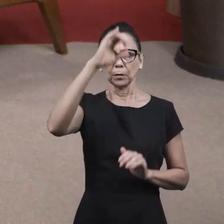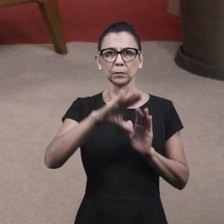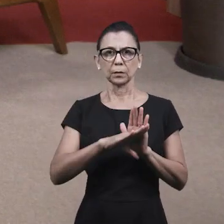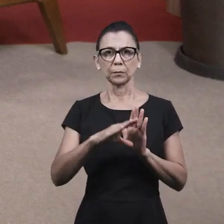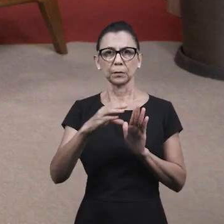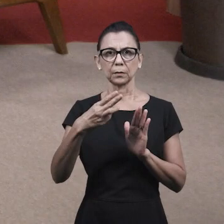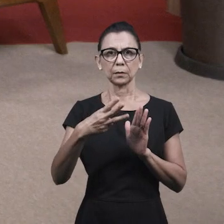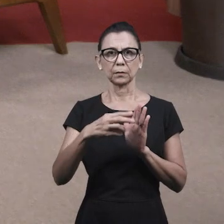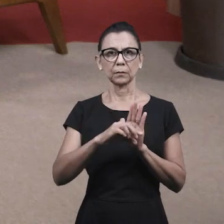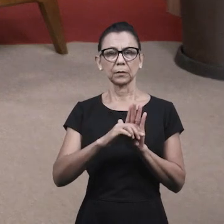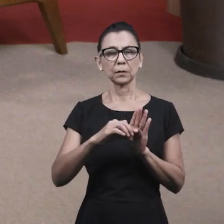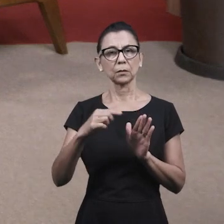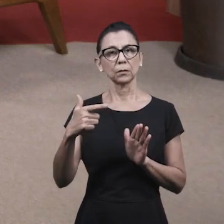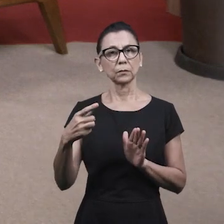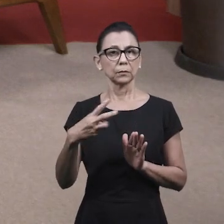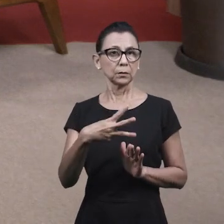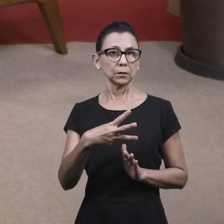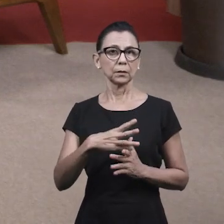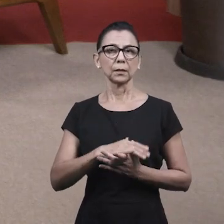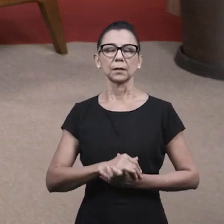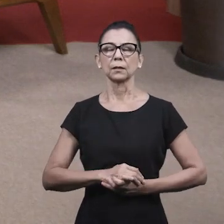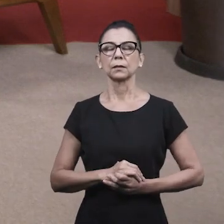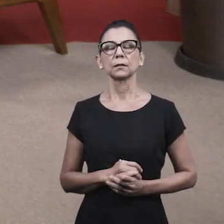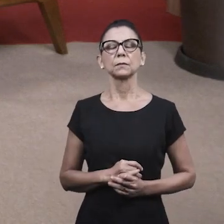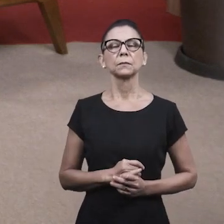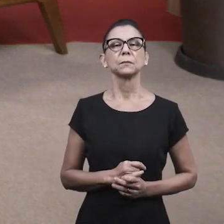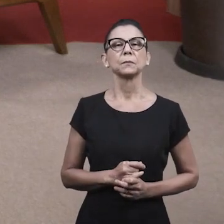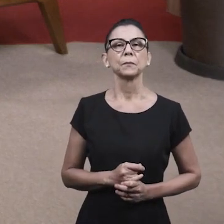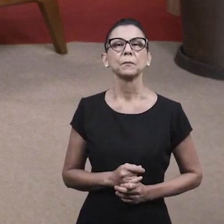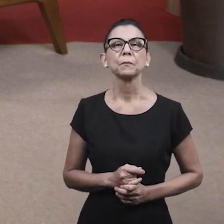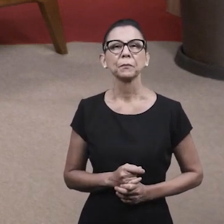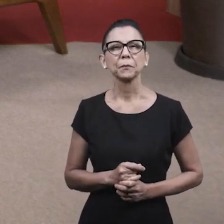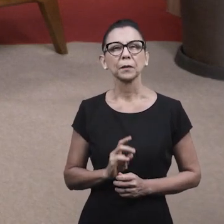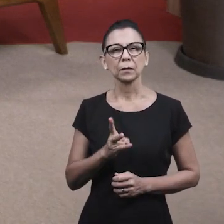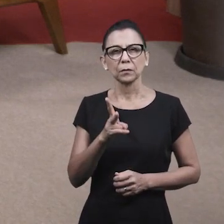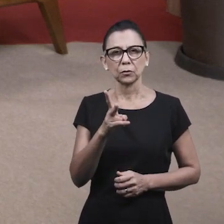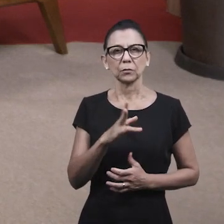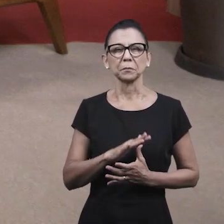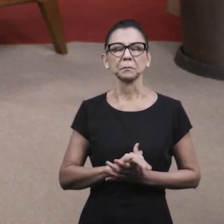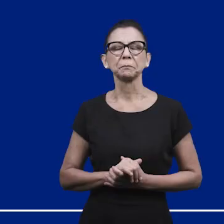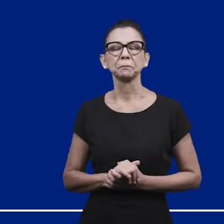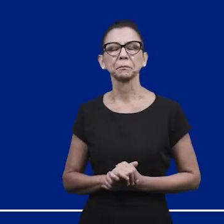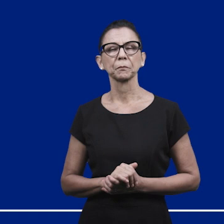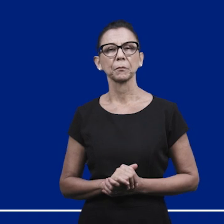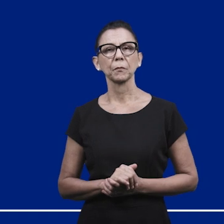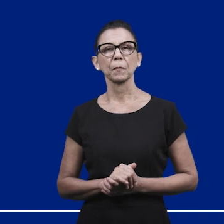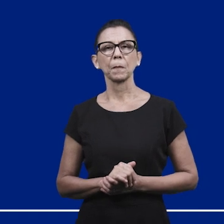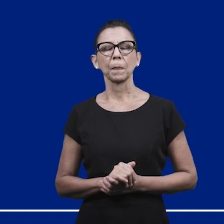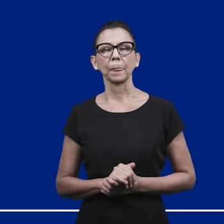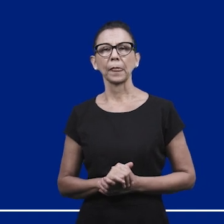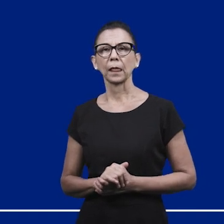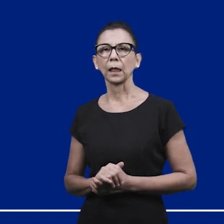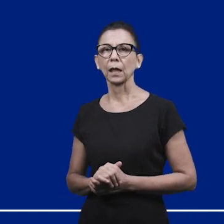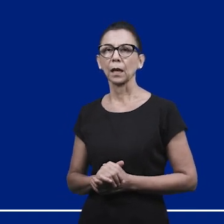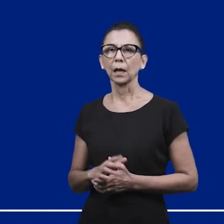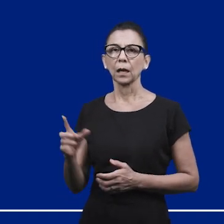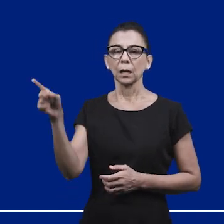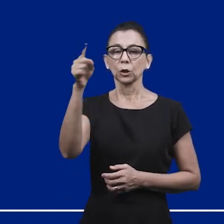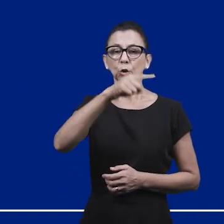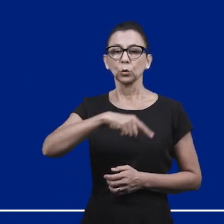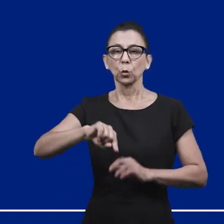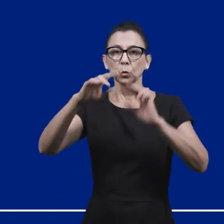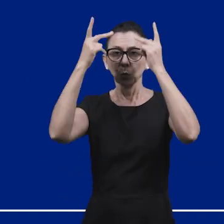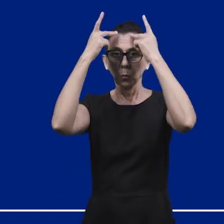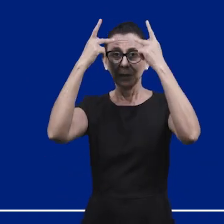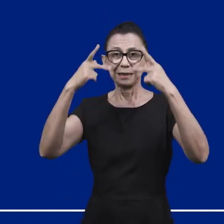Dieu, elle est claire par rapport à cela. Nous allons demander le texte de Romains 3, 23,